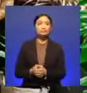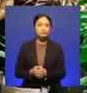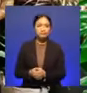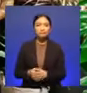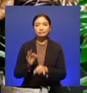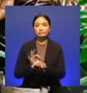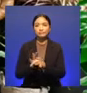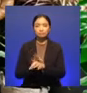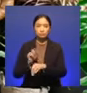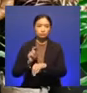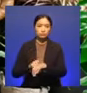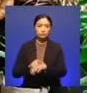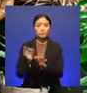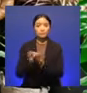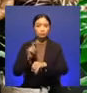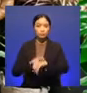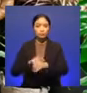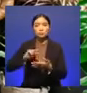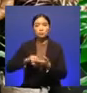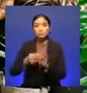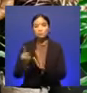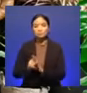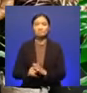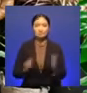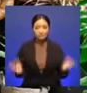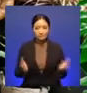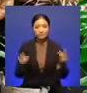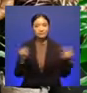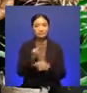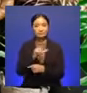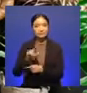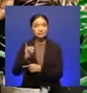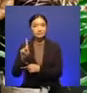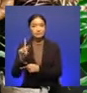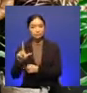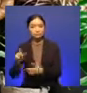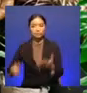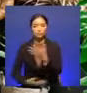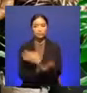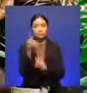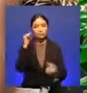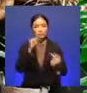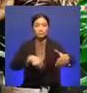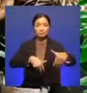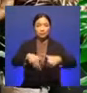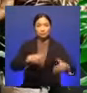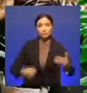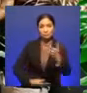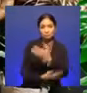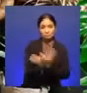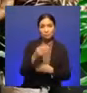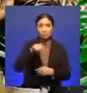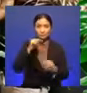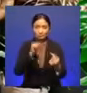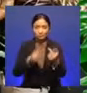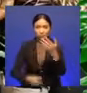ครับทีนี้ธนาคารเวลาคืออะไรก็คือการสนับสนุนให้เกิดกลไกการเข้าถึงโอกาสในชุมชนใช่ไหมครับเมื่อกี้เราพูดถึงโอกาสเนาะไ